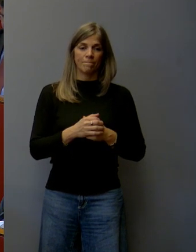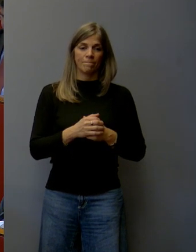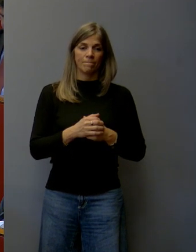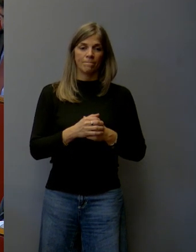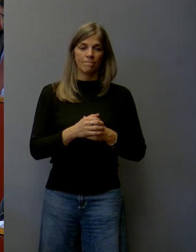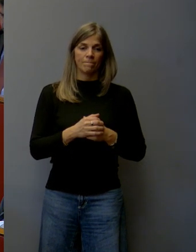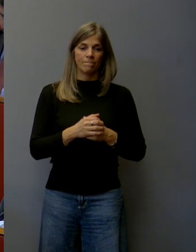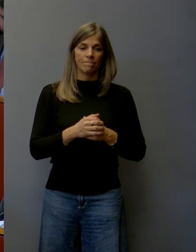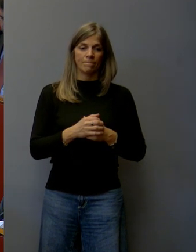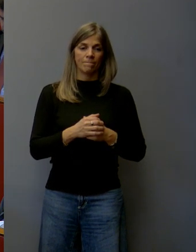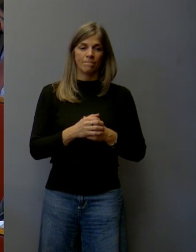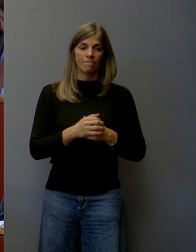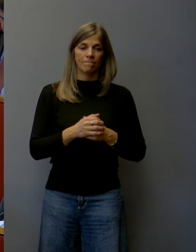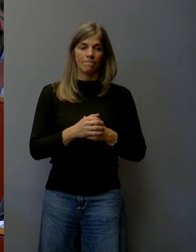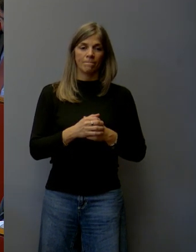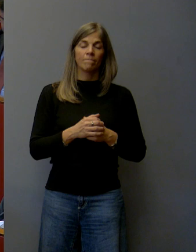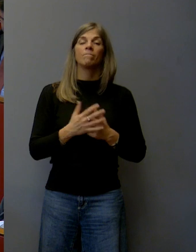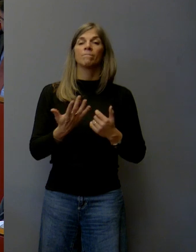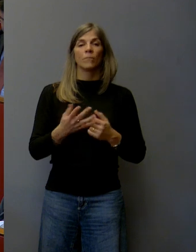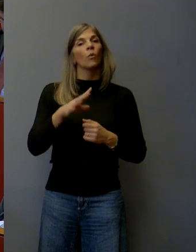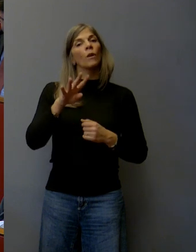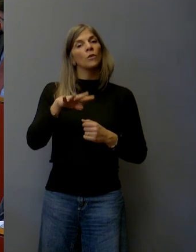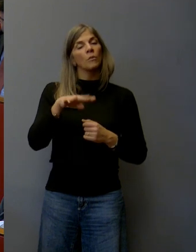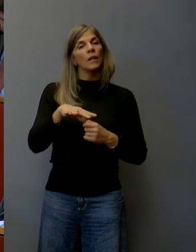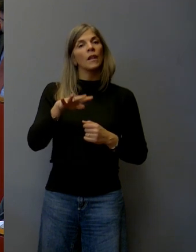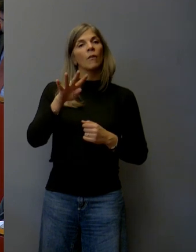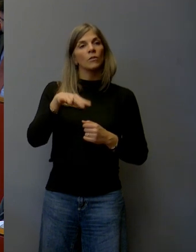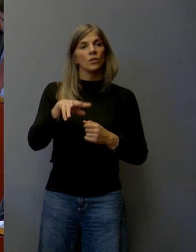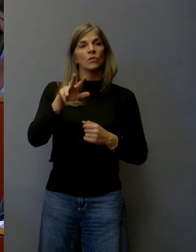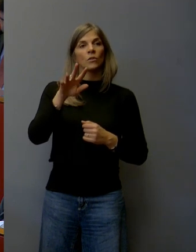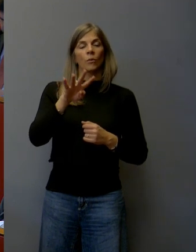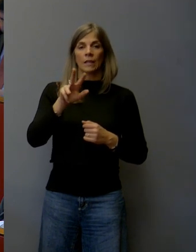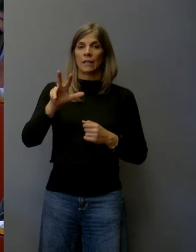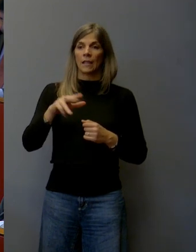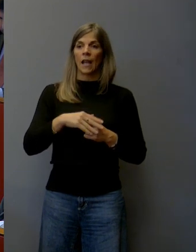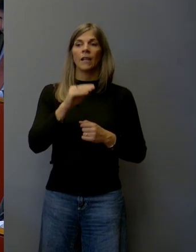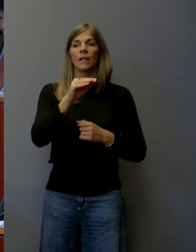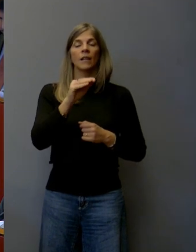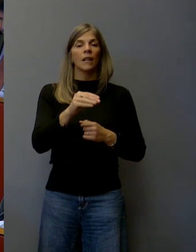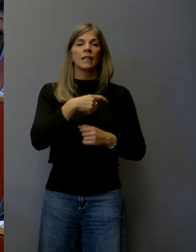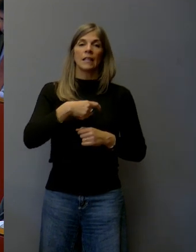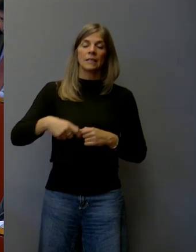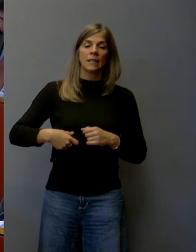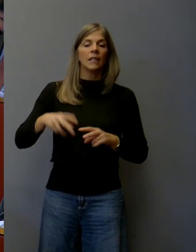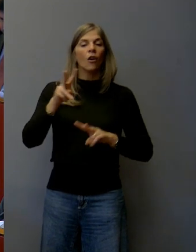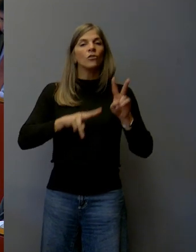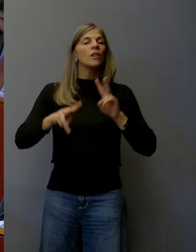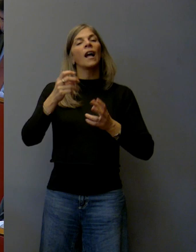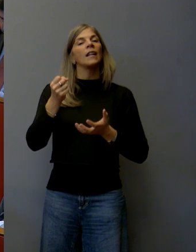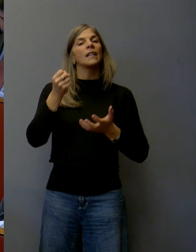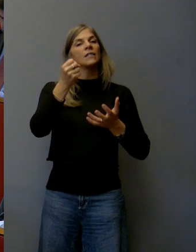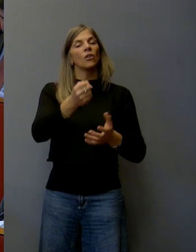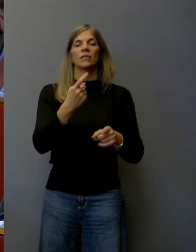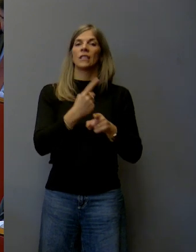piccole quindi 4.343 impegna il sindaco a reperire le risorse necessarie per